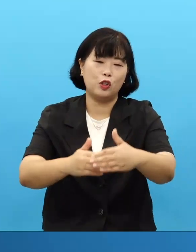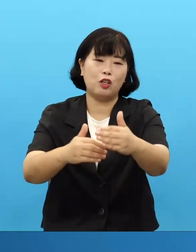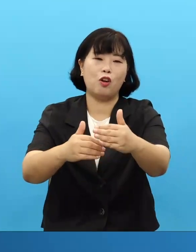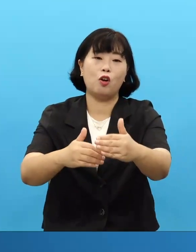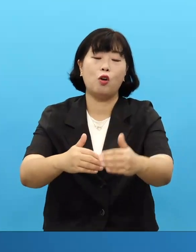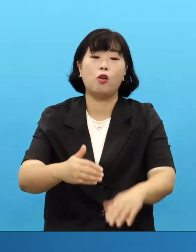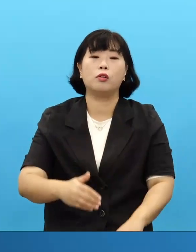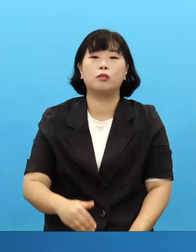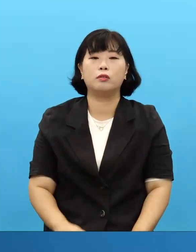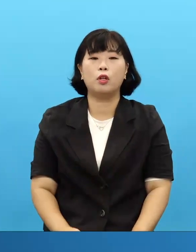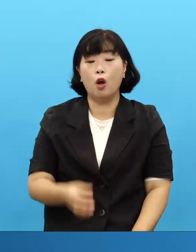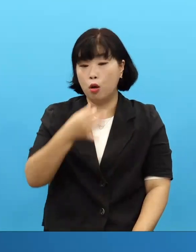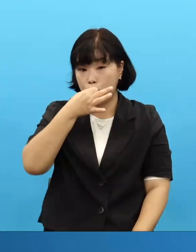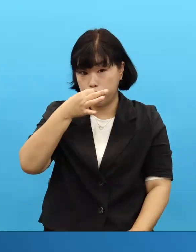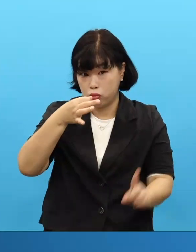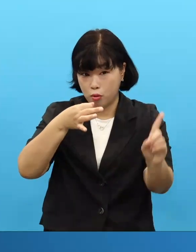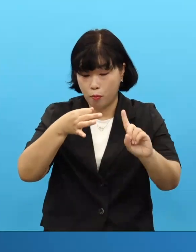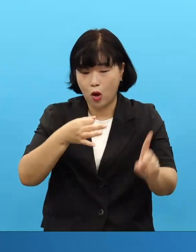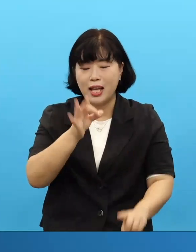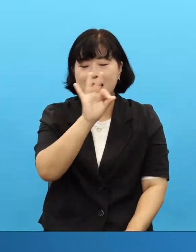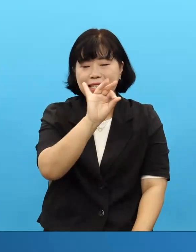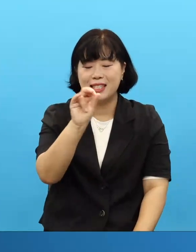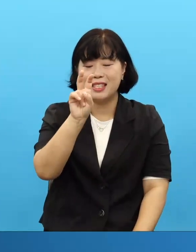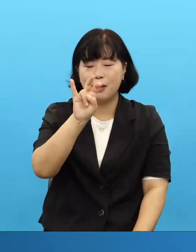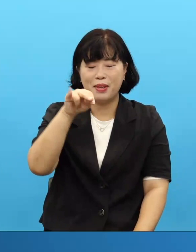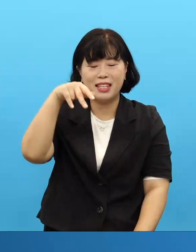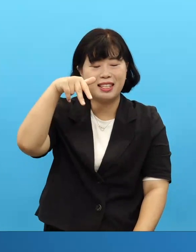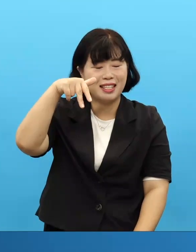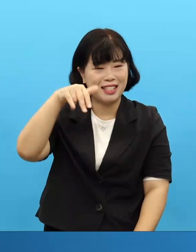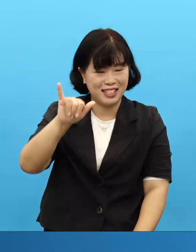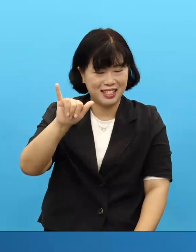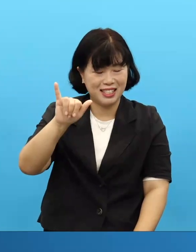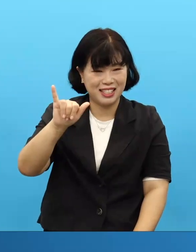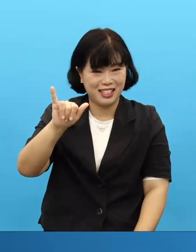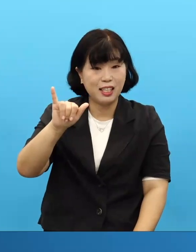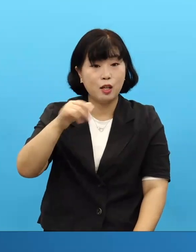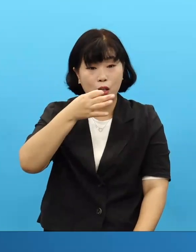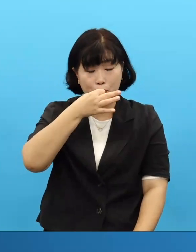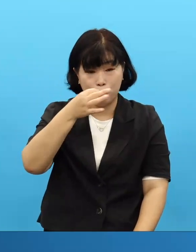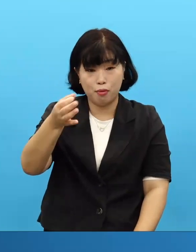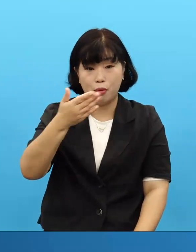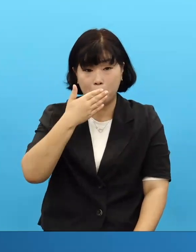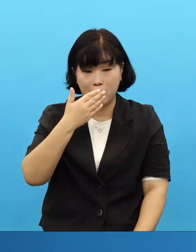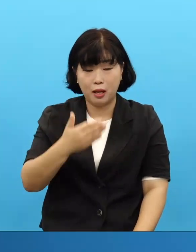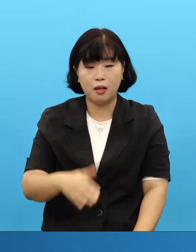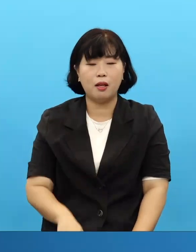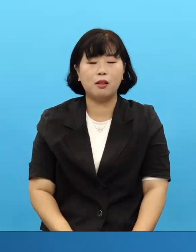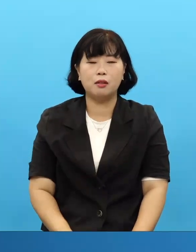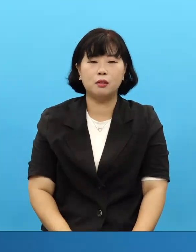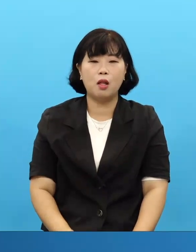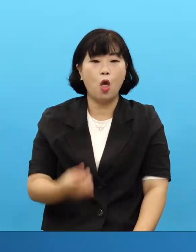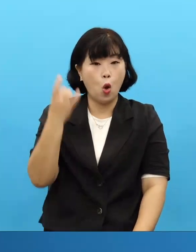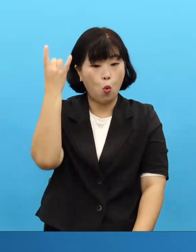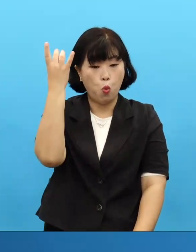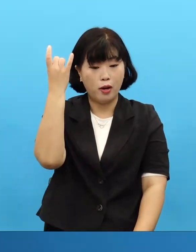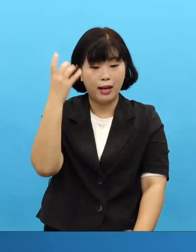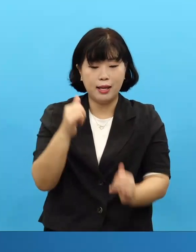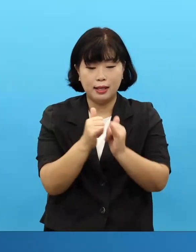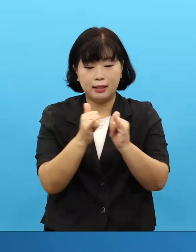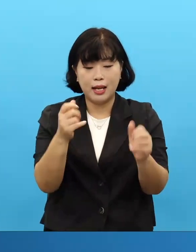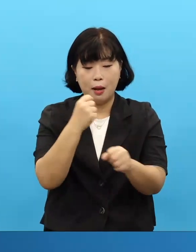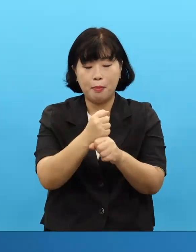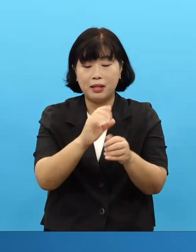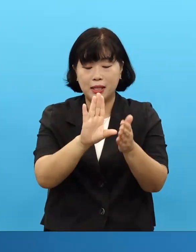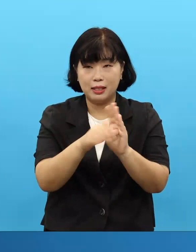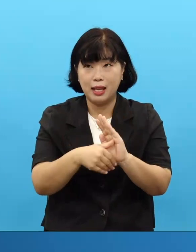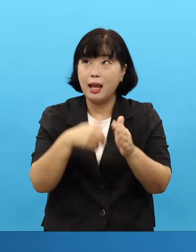우리 뭐 이미지 말 쓰잖아요. 원래 하나님이 사람을 자기 형상대로 창조하고 형상이 오다는입니다. This terminology comes